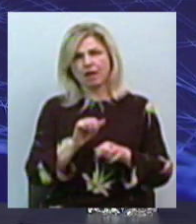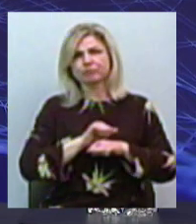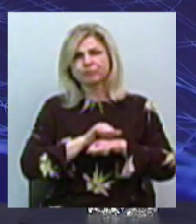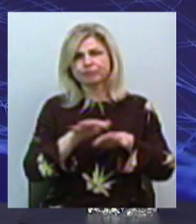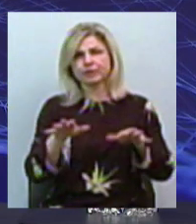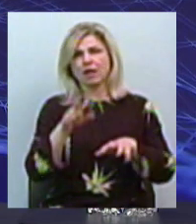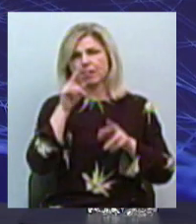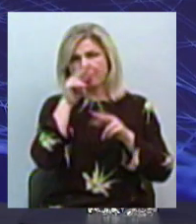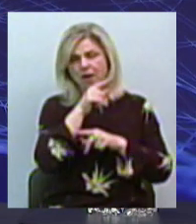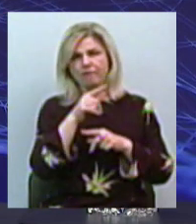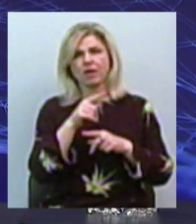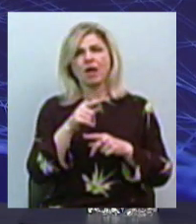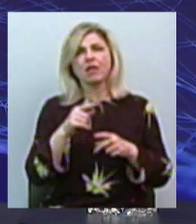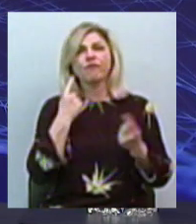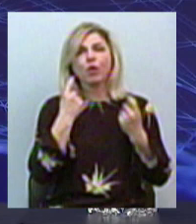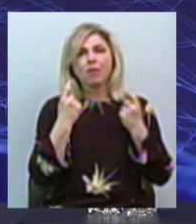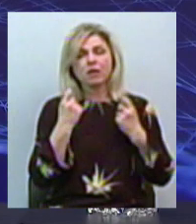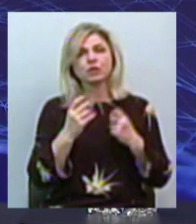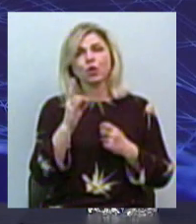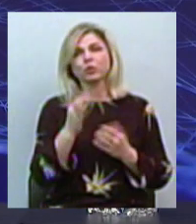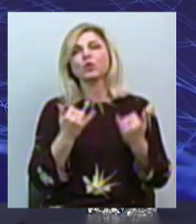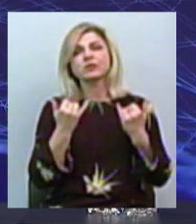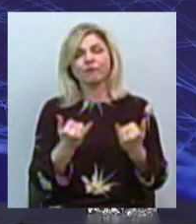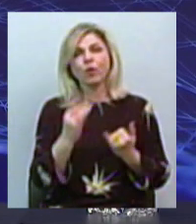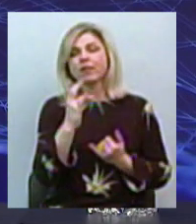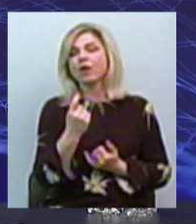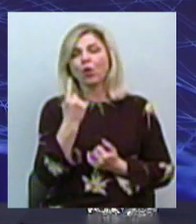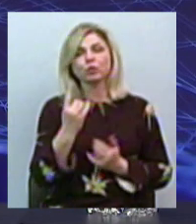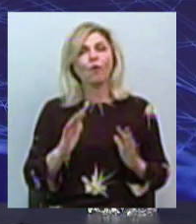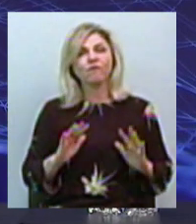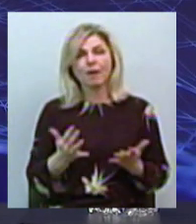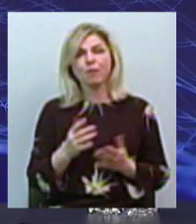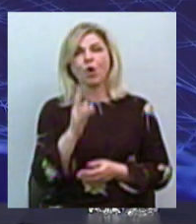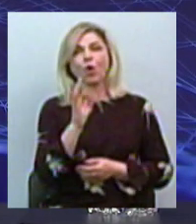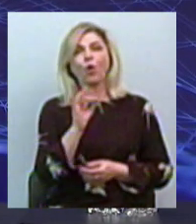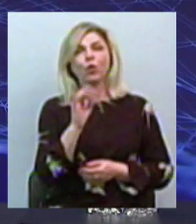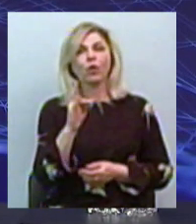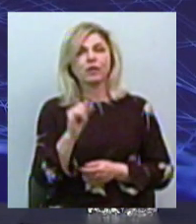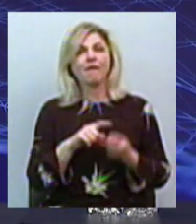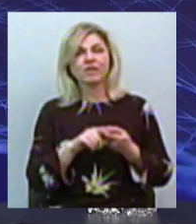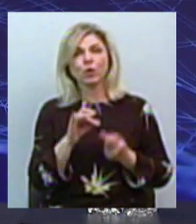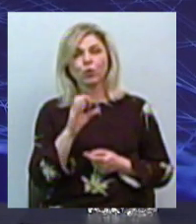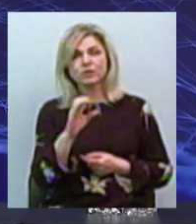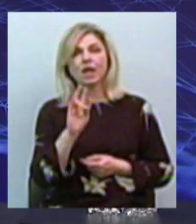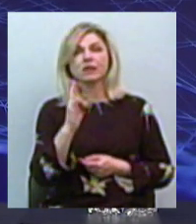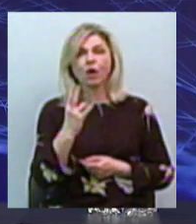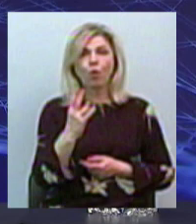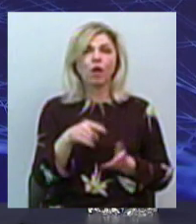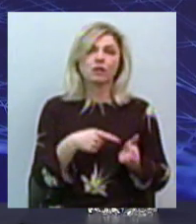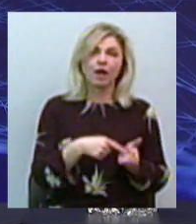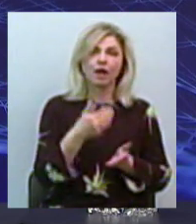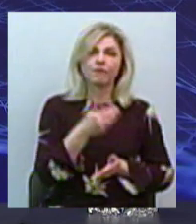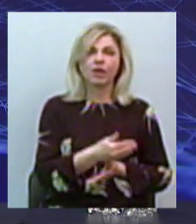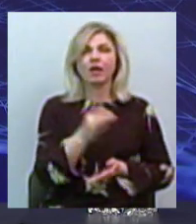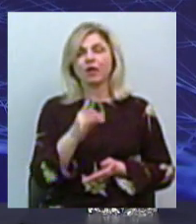панічну інформацію. На сьогодні жодного випадку коронавірусу в місті Миколаєві та Миколаївській області не